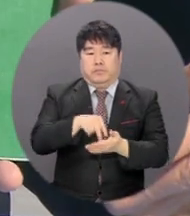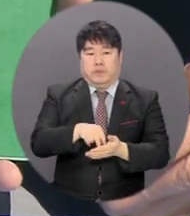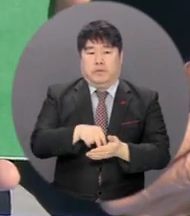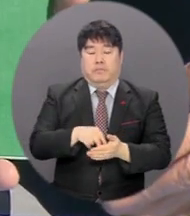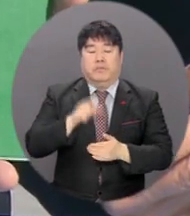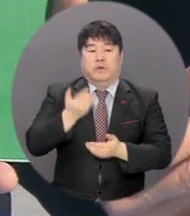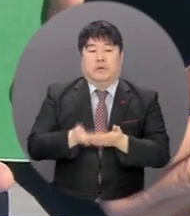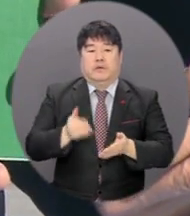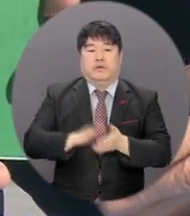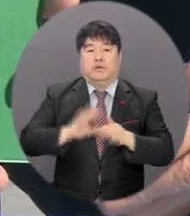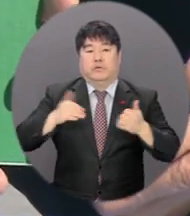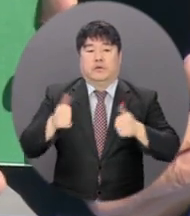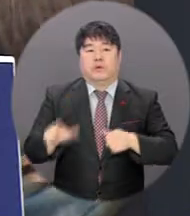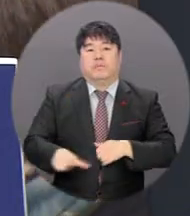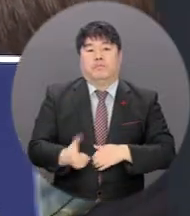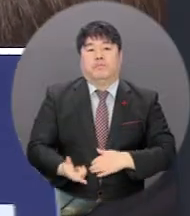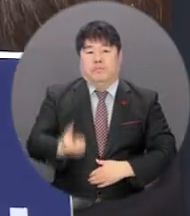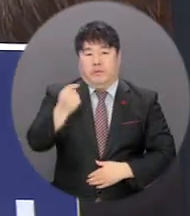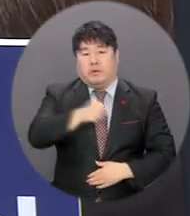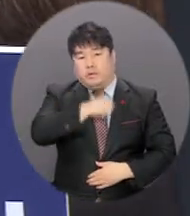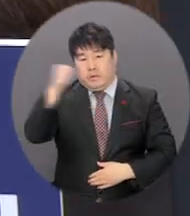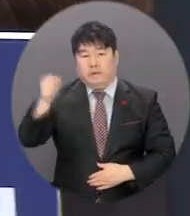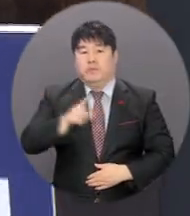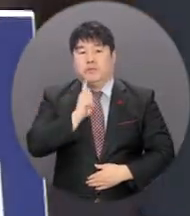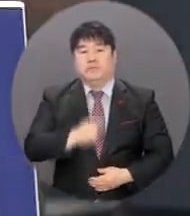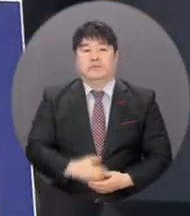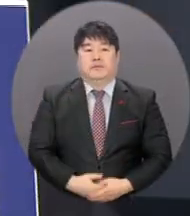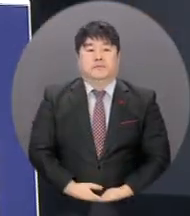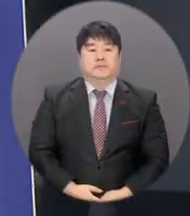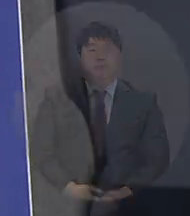개정안이 국회에서 하루빨리 통과돼야 한다고 주장했습니다.